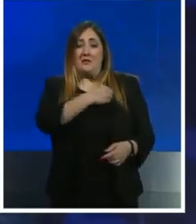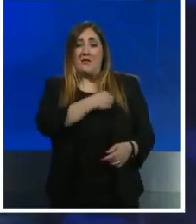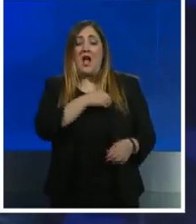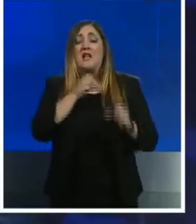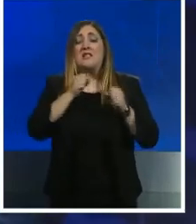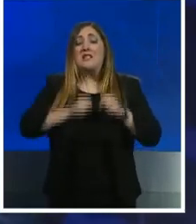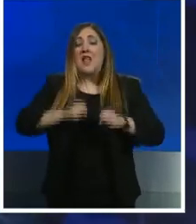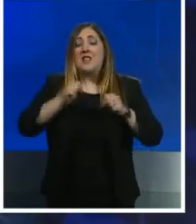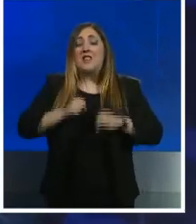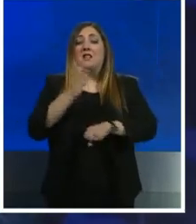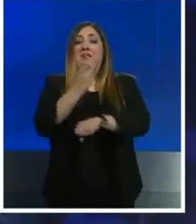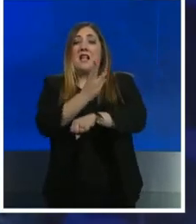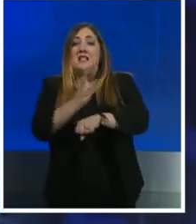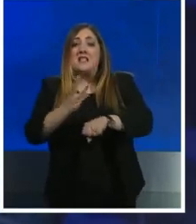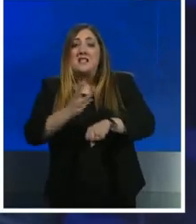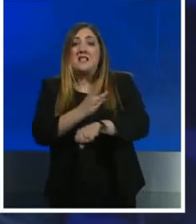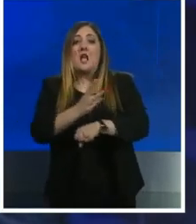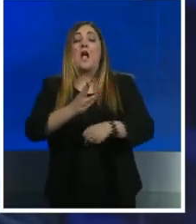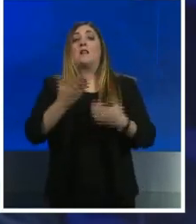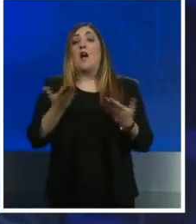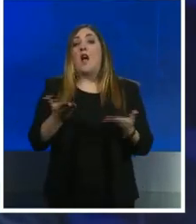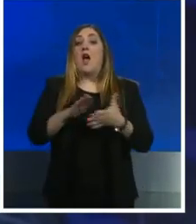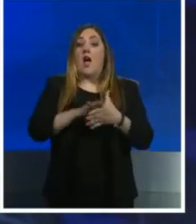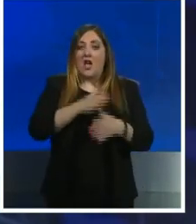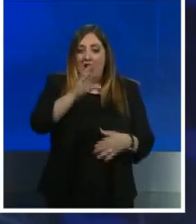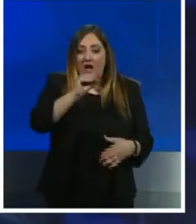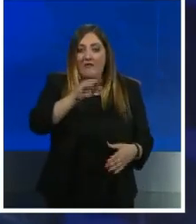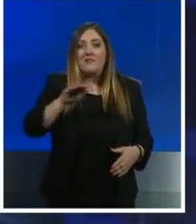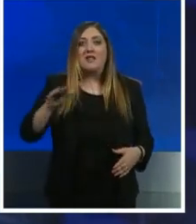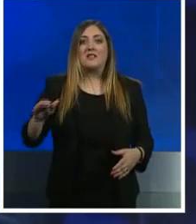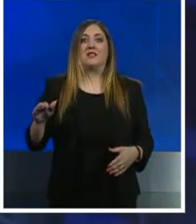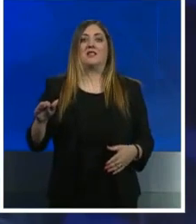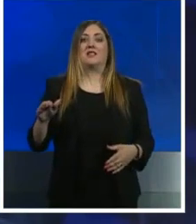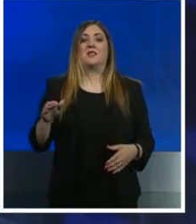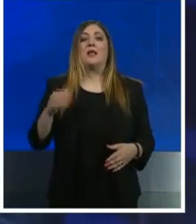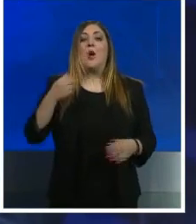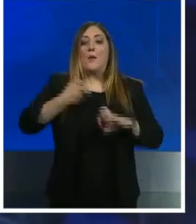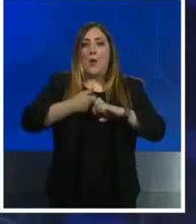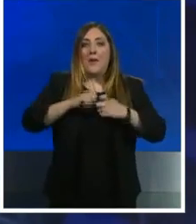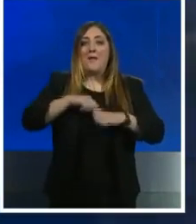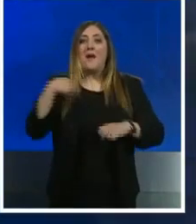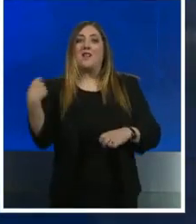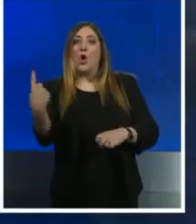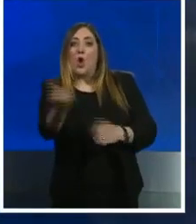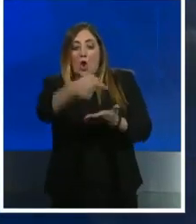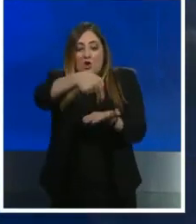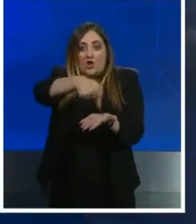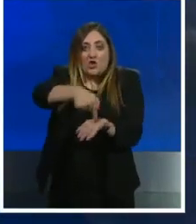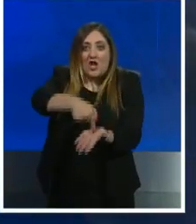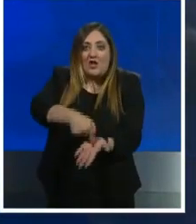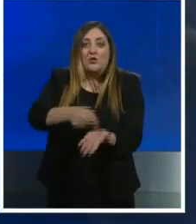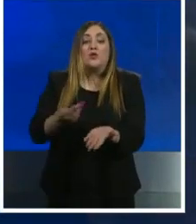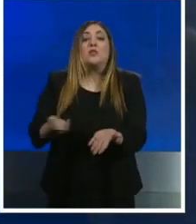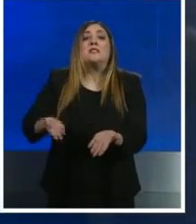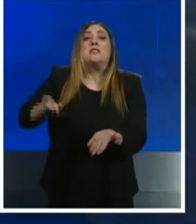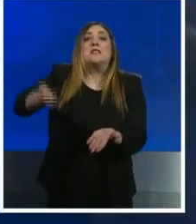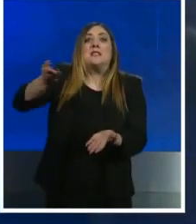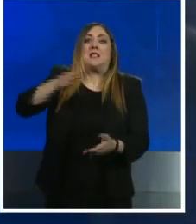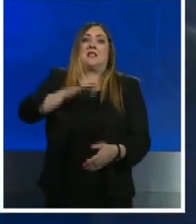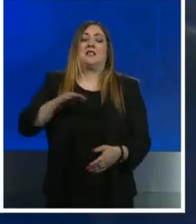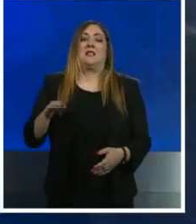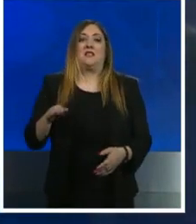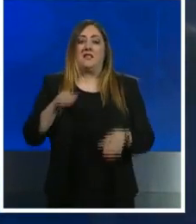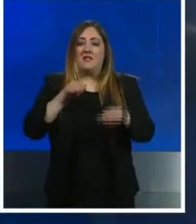tistenna tliet sigħat fi flok tinqeda f'nofsija? Għax hawn wis nies. Għalfej tmur fit-traffik u biex tmur